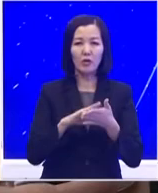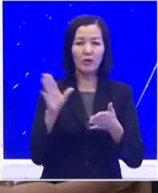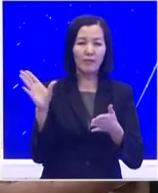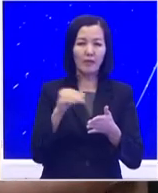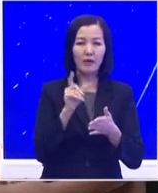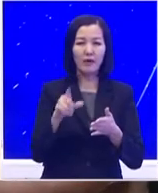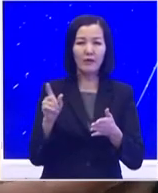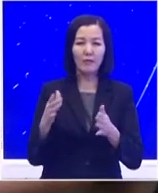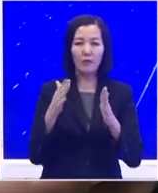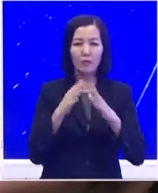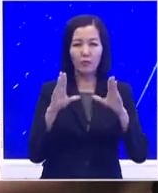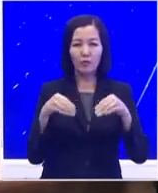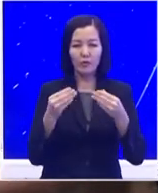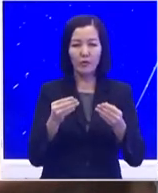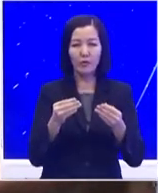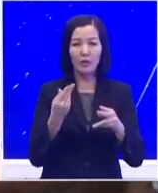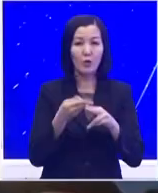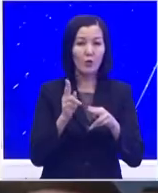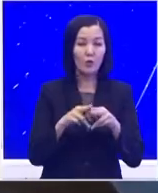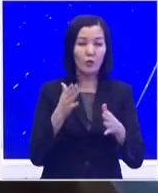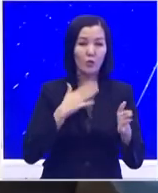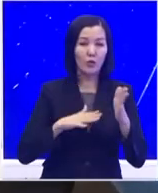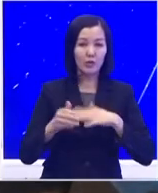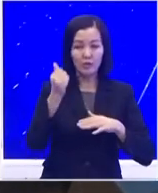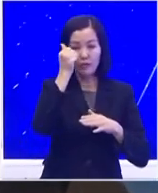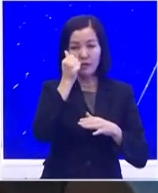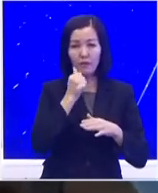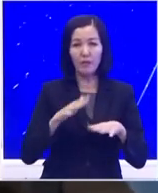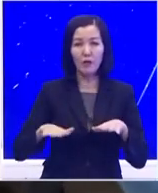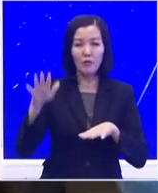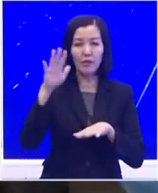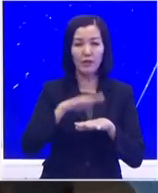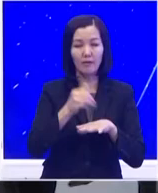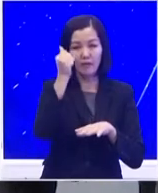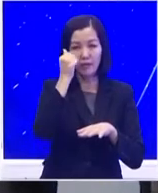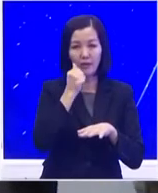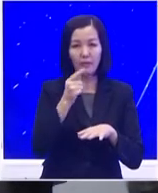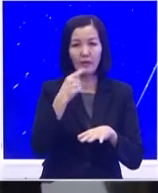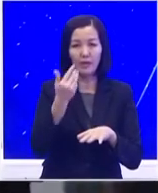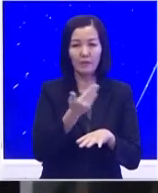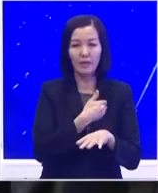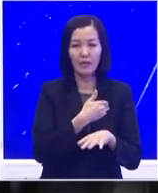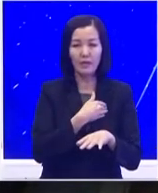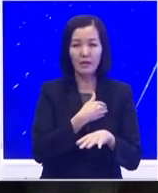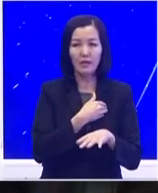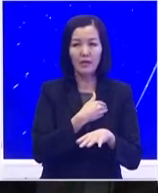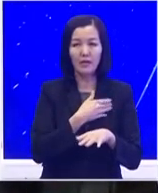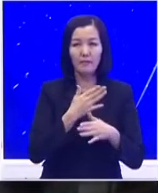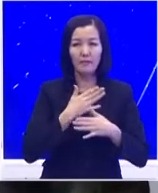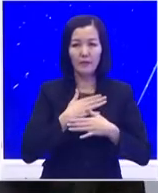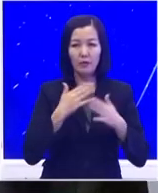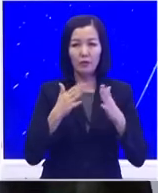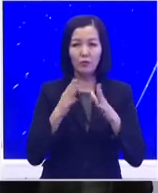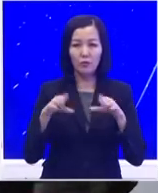атқанына, баспаналарының беріп атқанына рахмет көп-көп. Аудан әкіміне рахмет айтамын. Біріншіден бізге